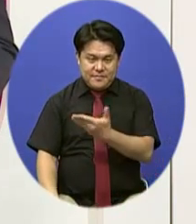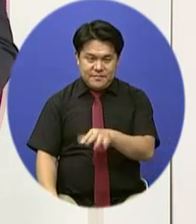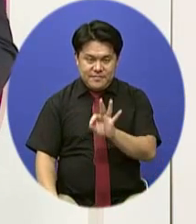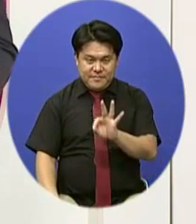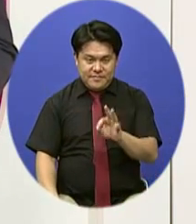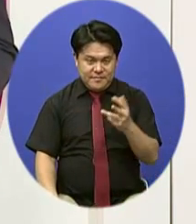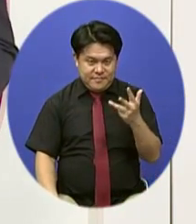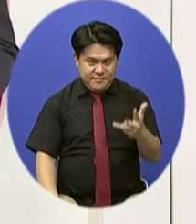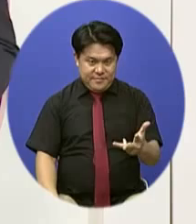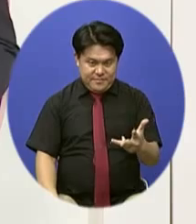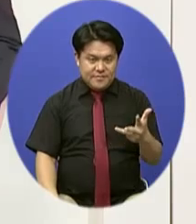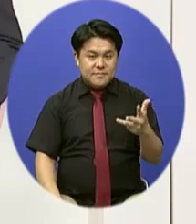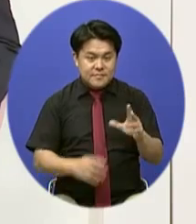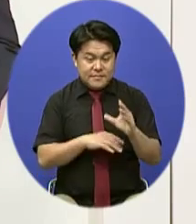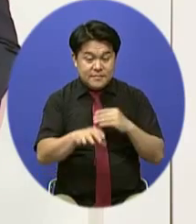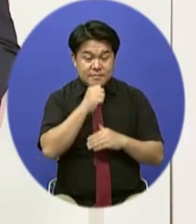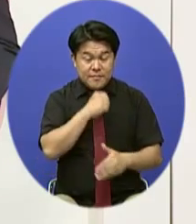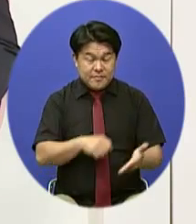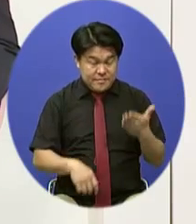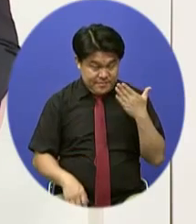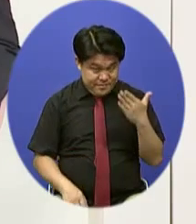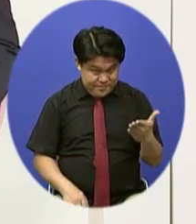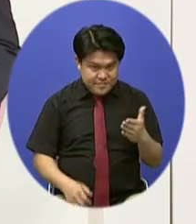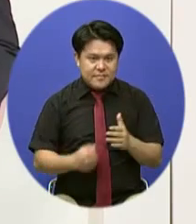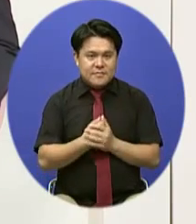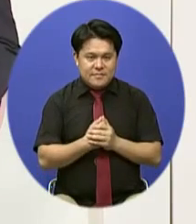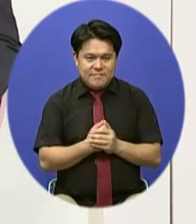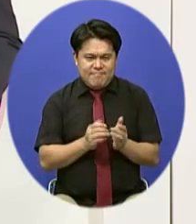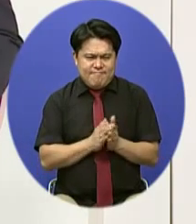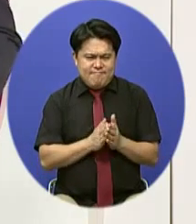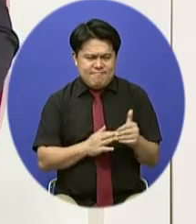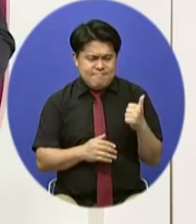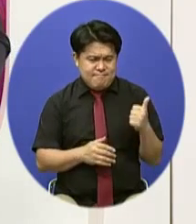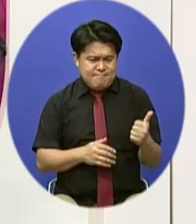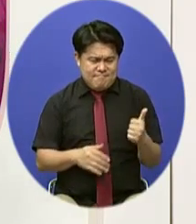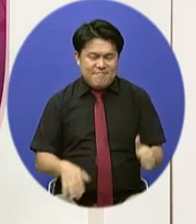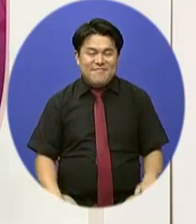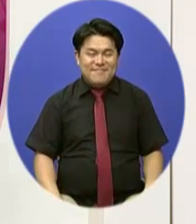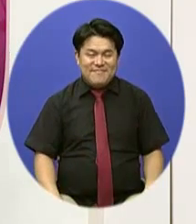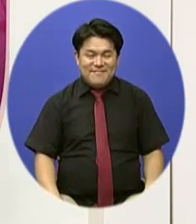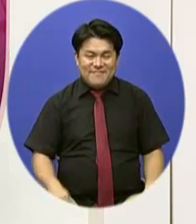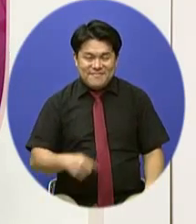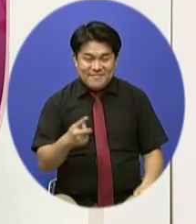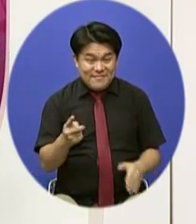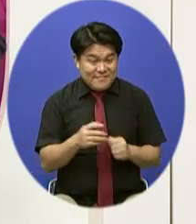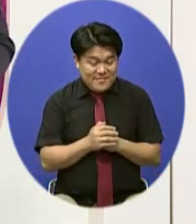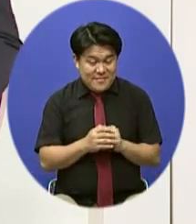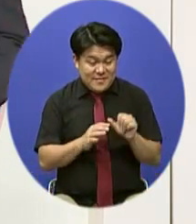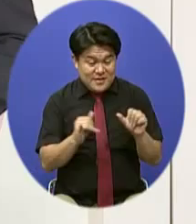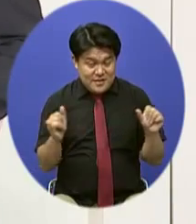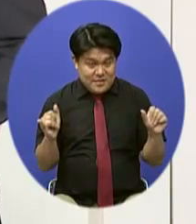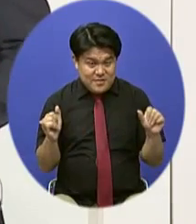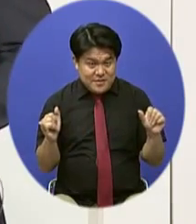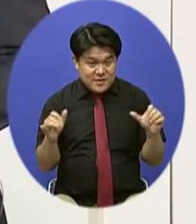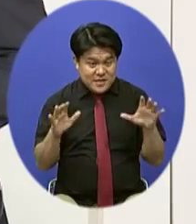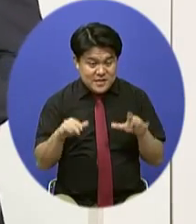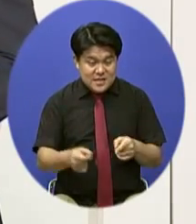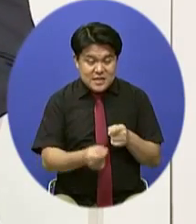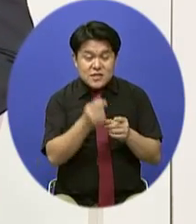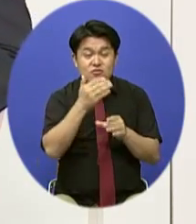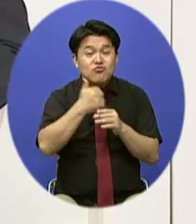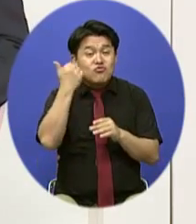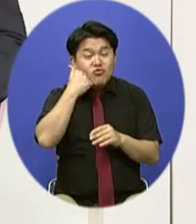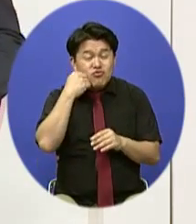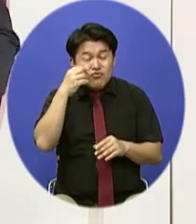9점, 와. 10점, 8점. 보너스 네. 9점입니다. 높은 점수 받으셨어요. 자, 다섯 분의 총. 네. 어느 분이 지금 1위를